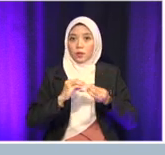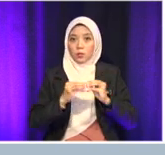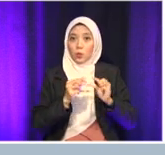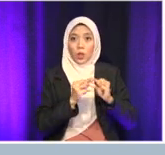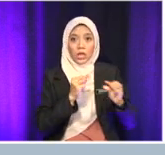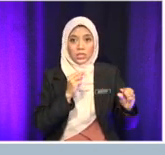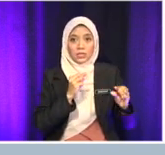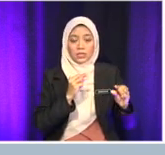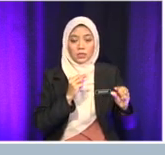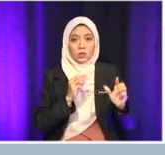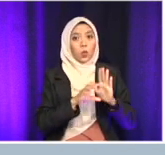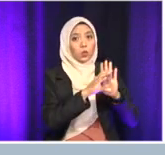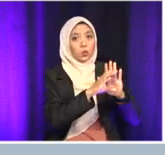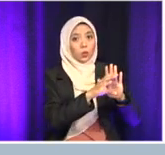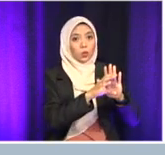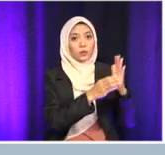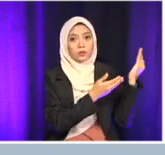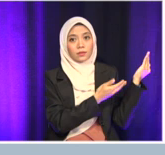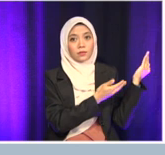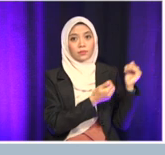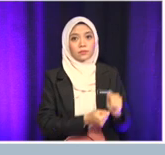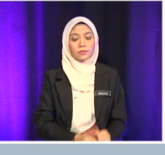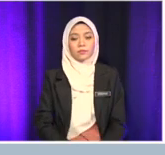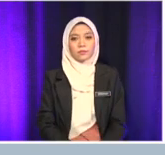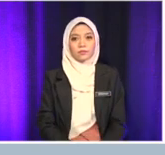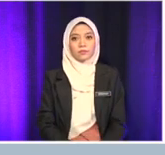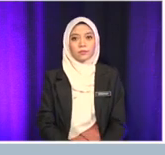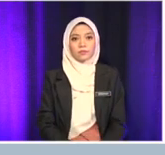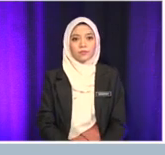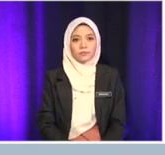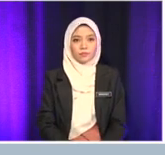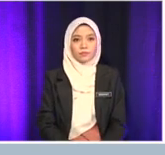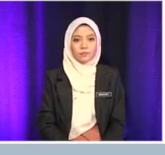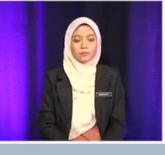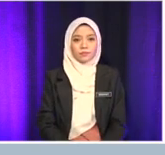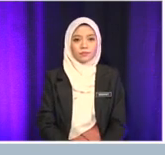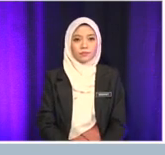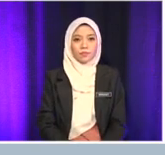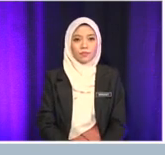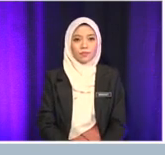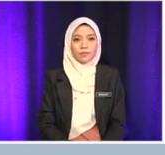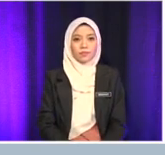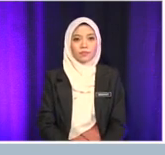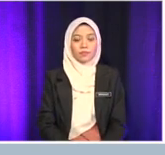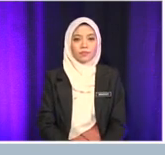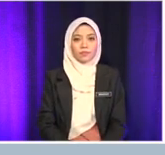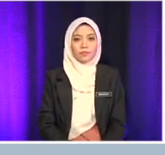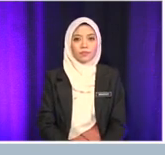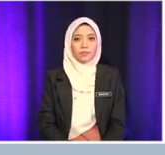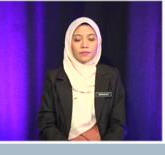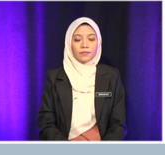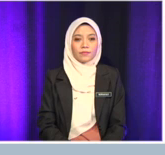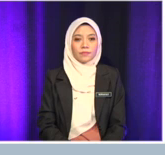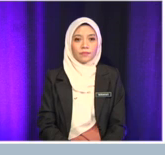contoh tadi persamaan asalnya x + y = 180 maka di sini nilai 2